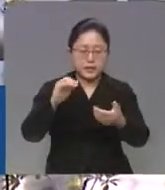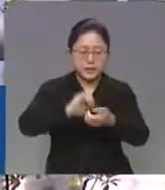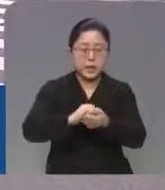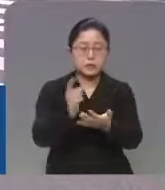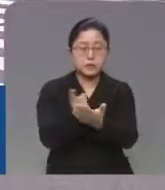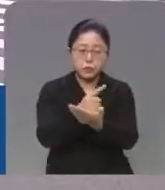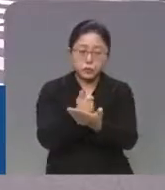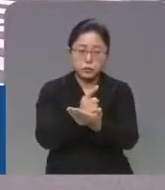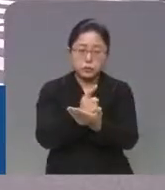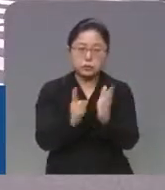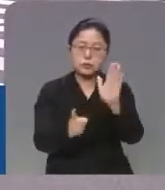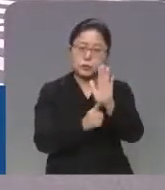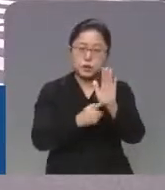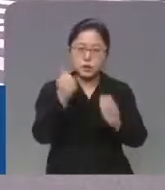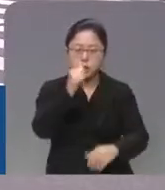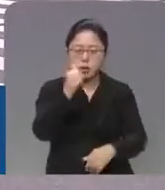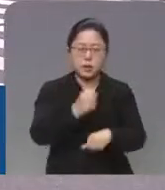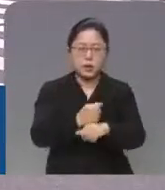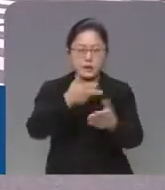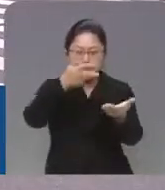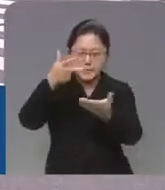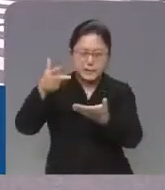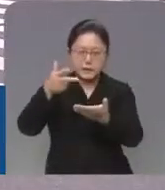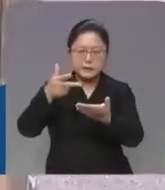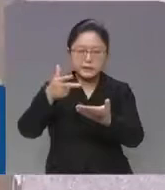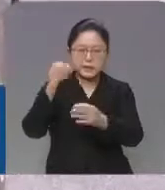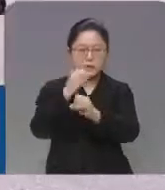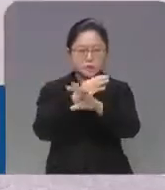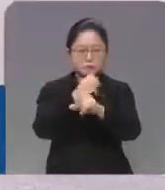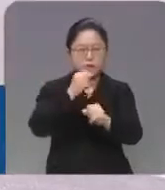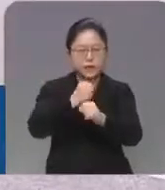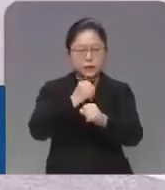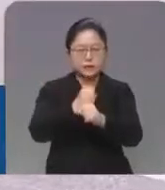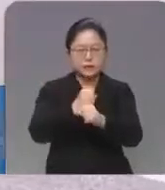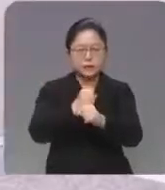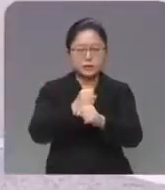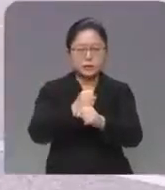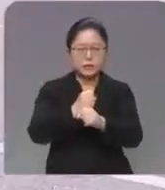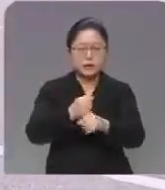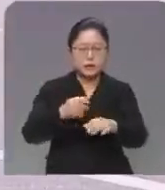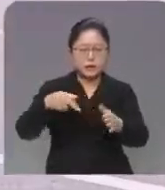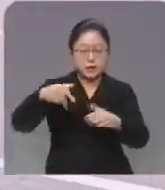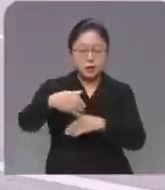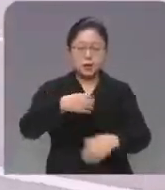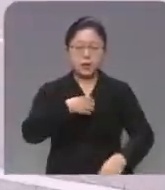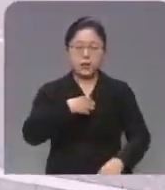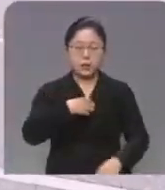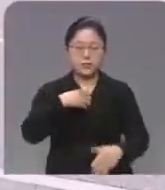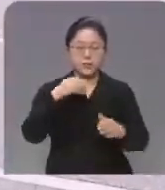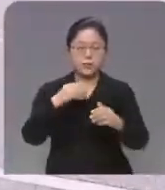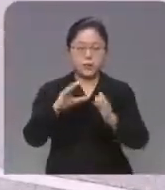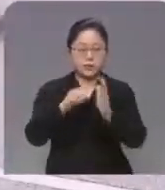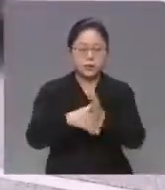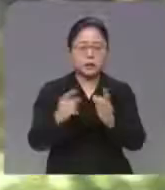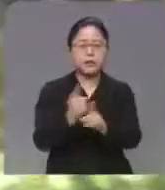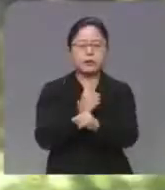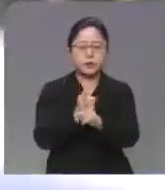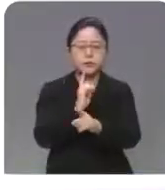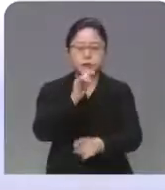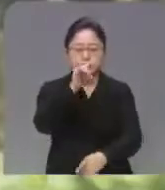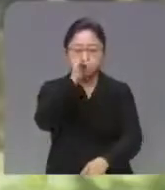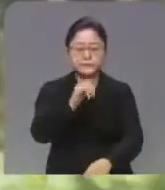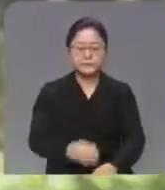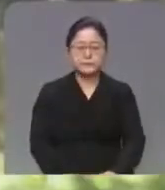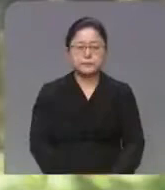대한 노면 안내 등을 점검하고 CCTV와 교통신호기 설치 실태를 살피어서 보행자 위험 요소가 있을 경우에 개선하겠다고